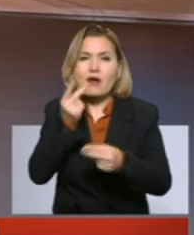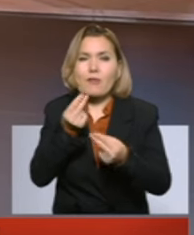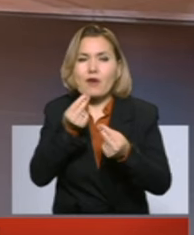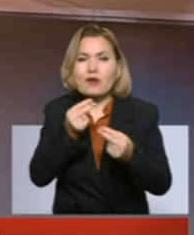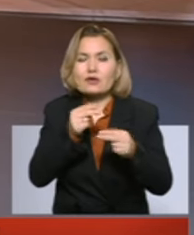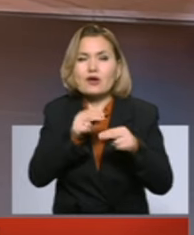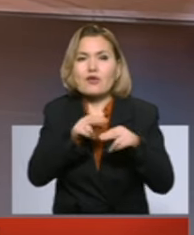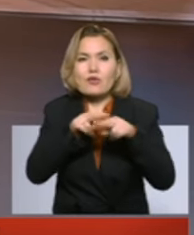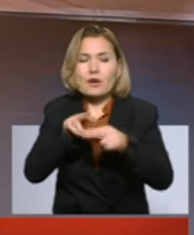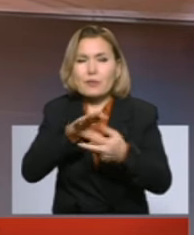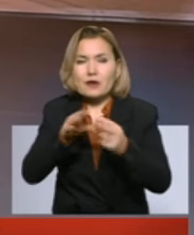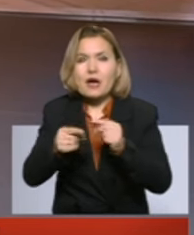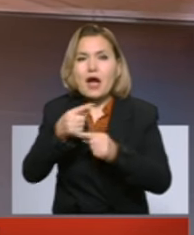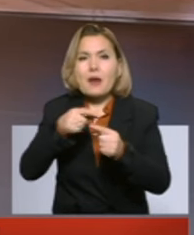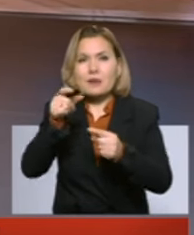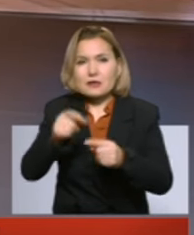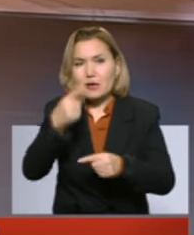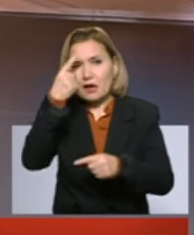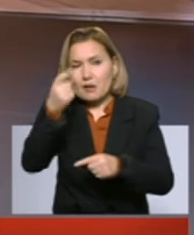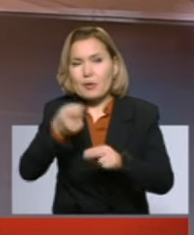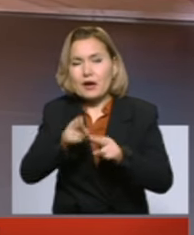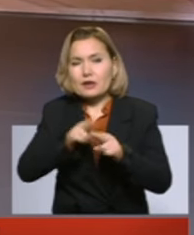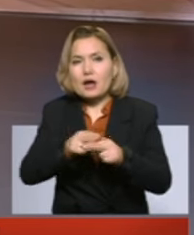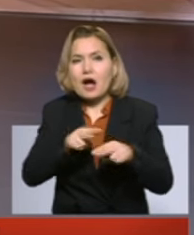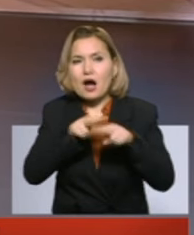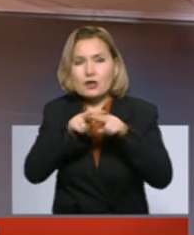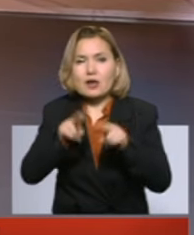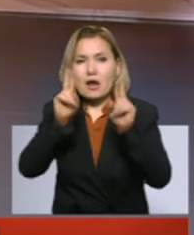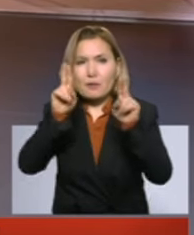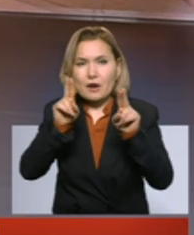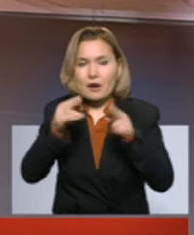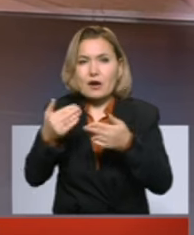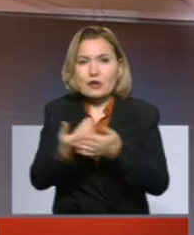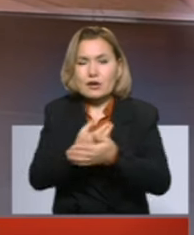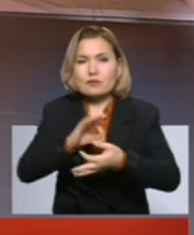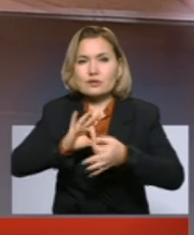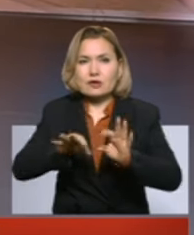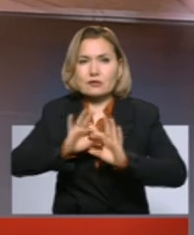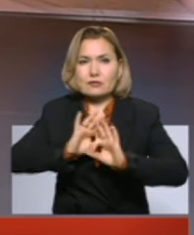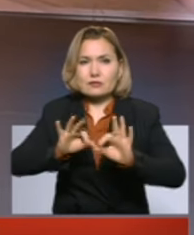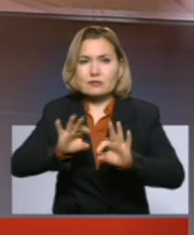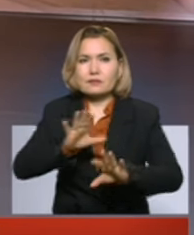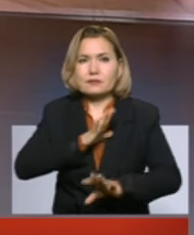мұндай бизнесмендерге ескерту жасап, аударымдарға қатысты ережені тағы түсіндіріп берді.